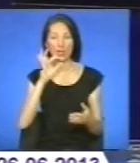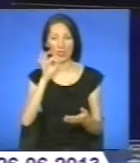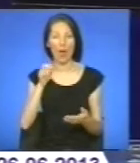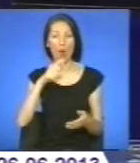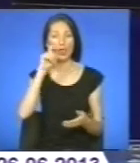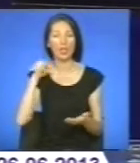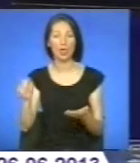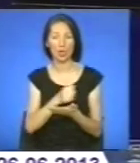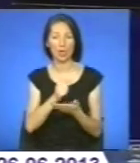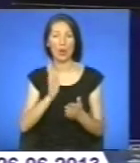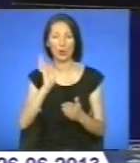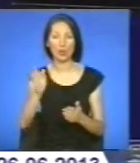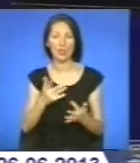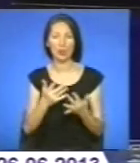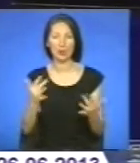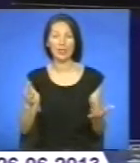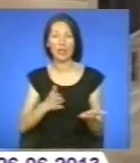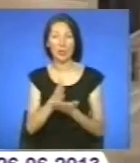подальша робота має бути конструктивною.